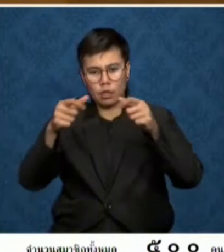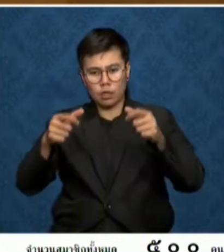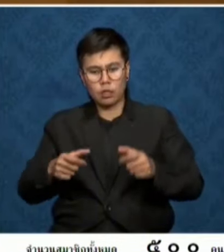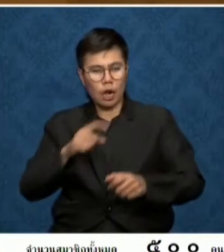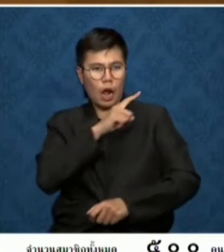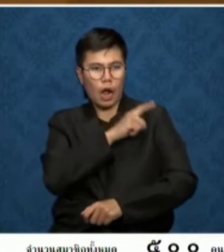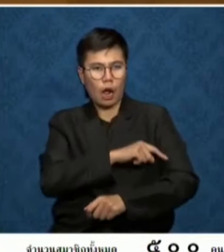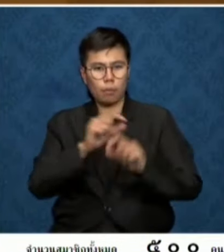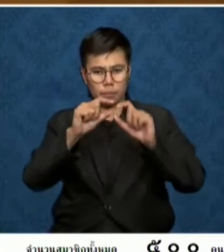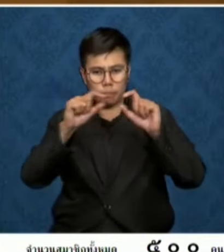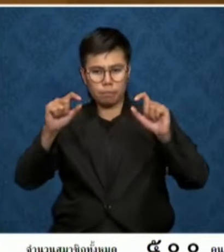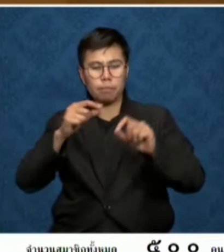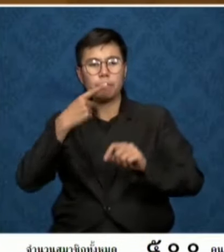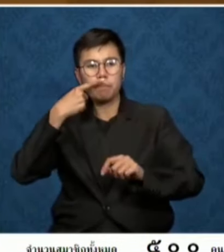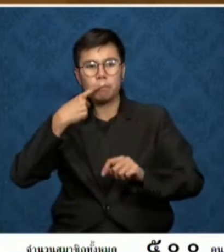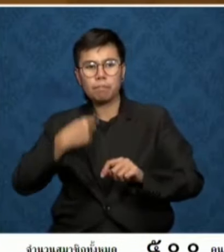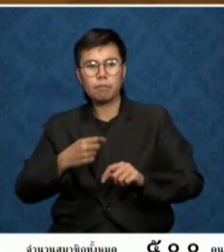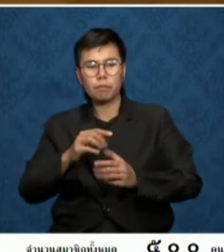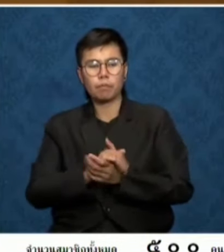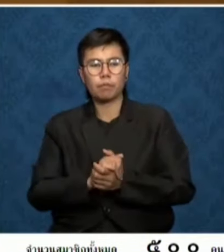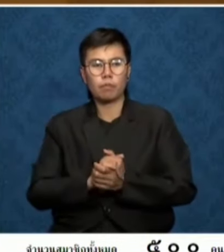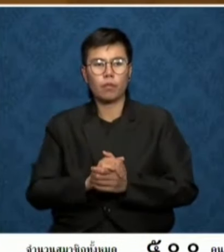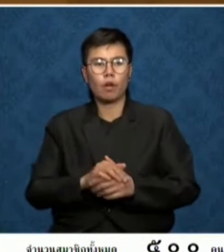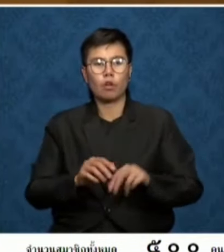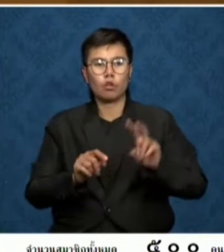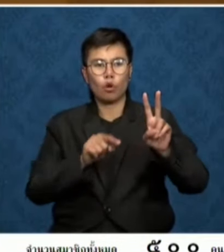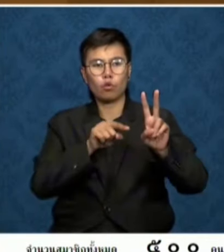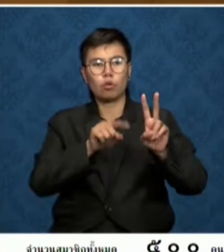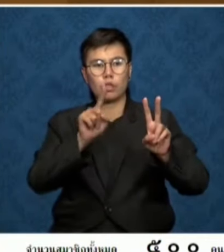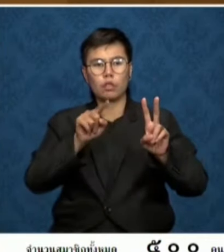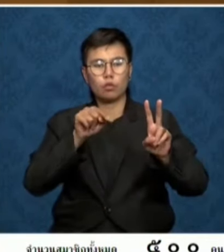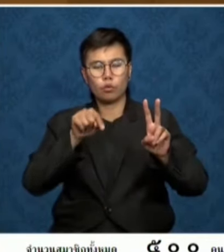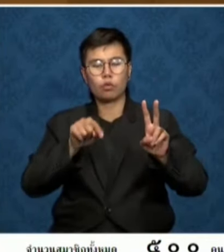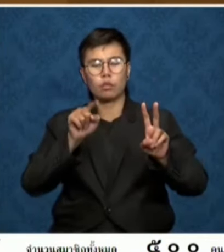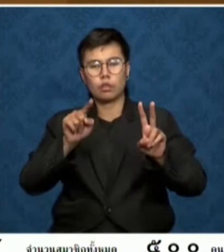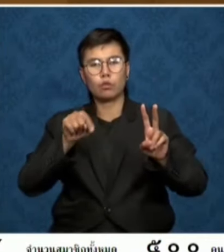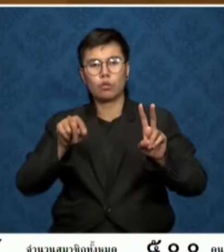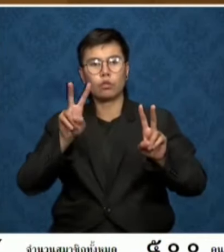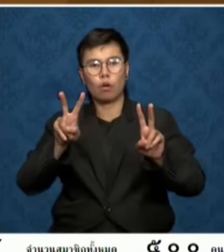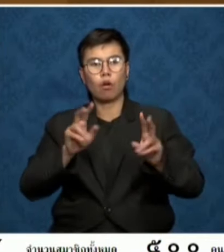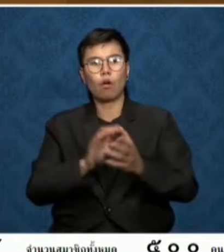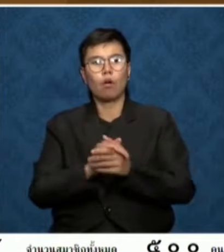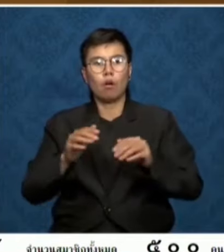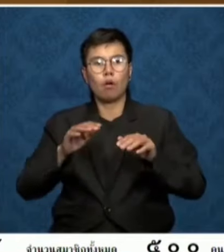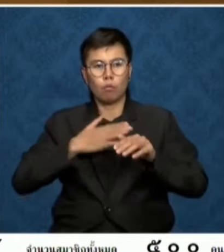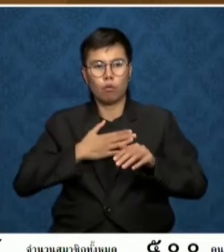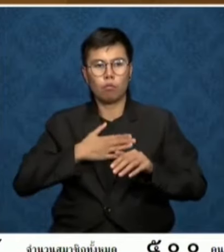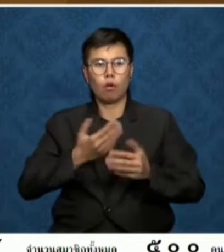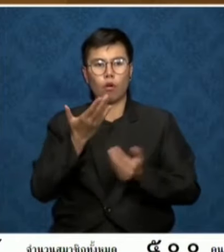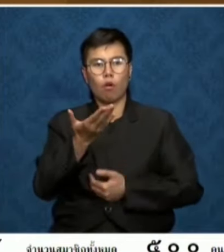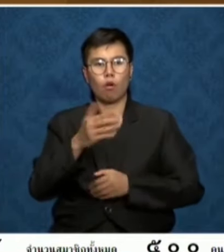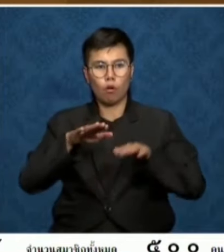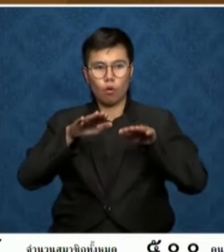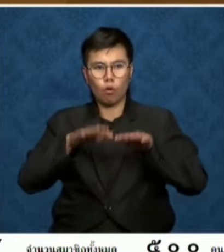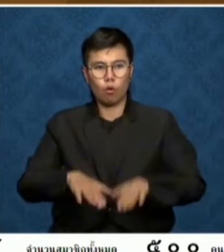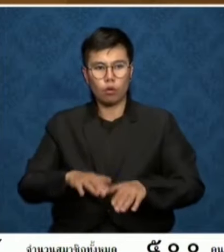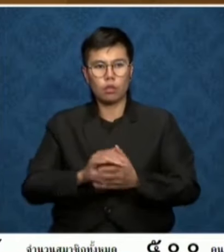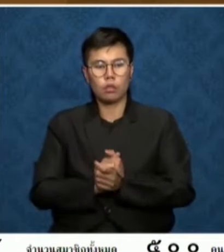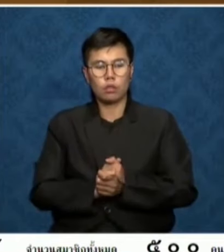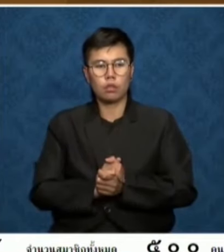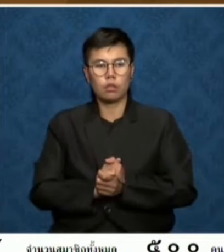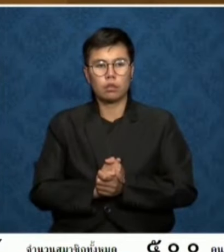าณิชย์เนี่ยในรายการข้อ 2.1.1.2 เนี่ยครับผมขอปรับลดไปเป็นจ